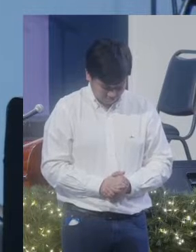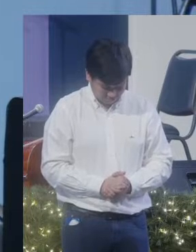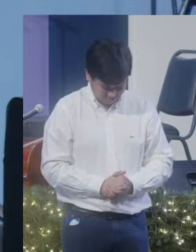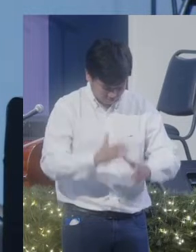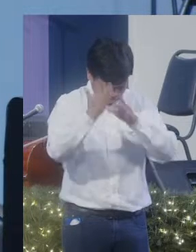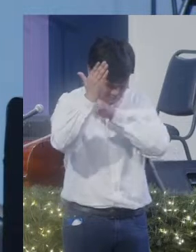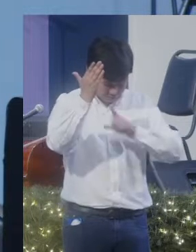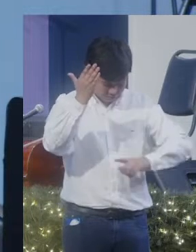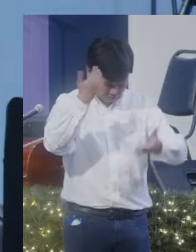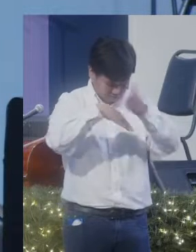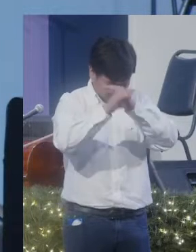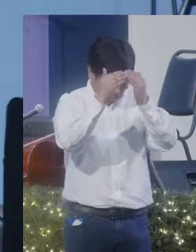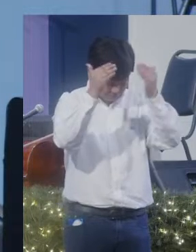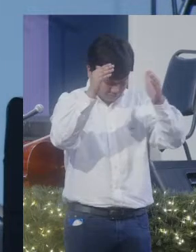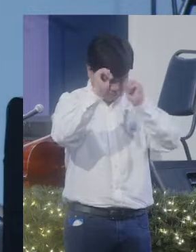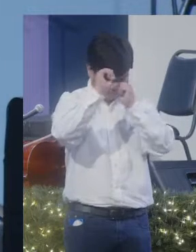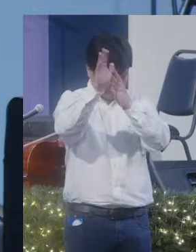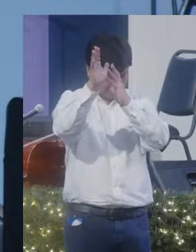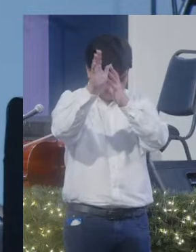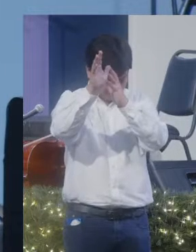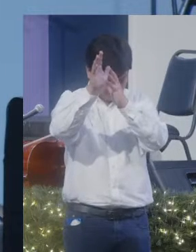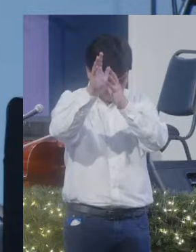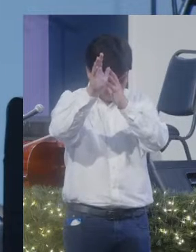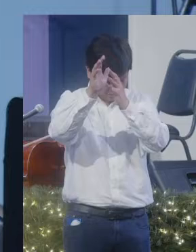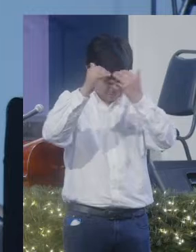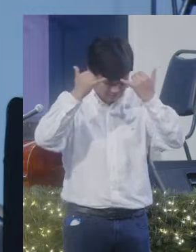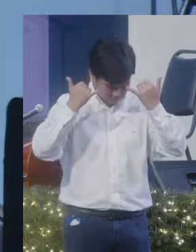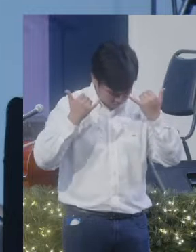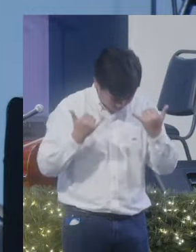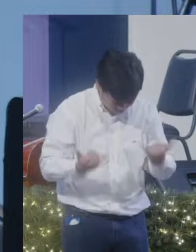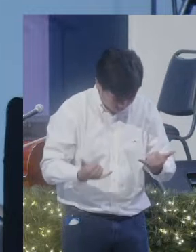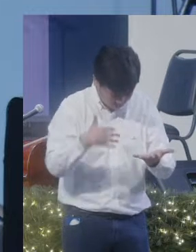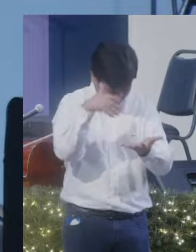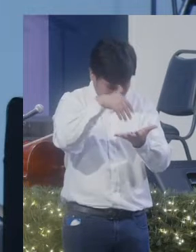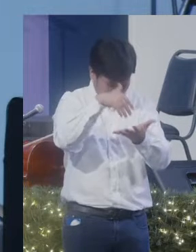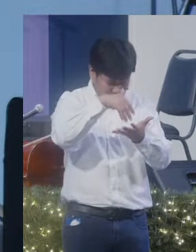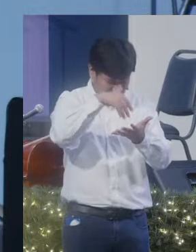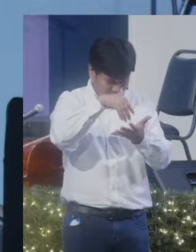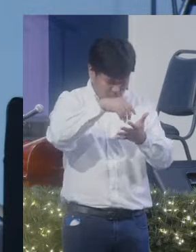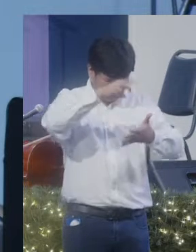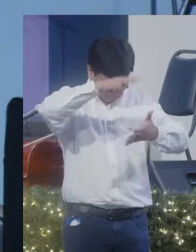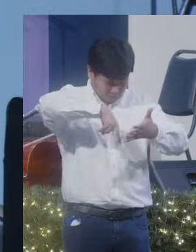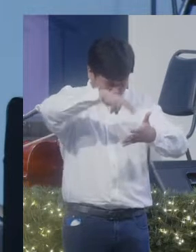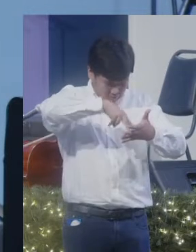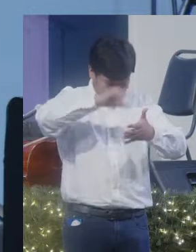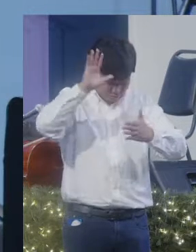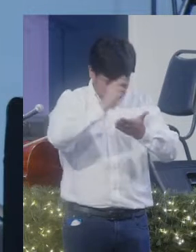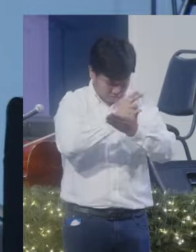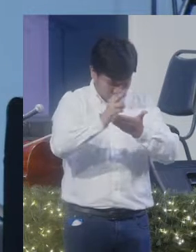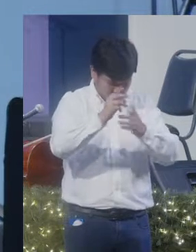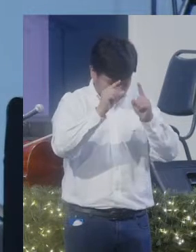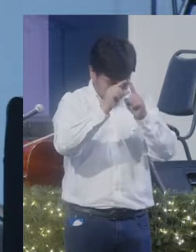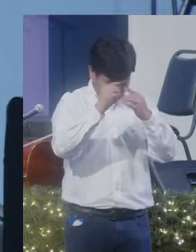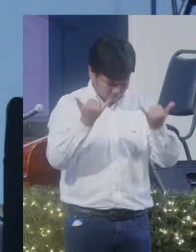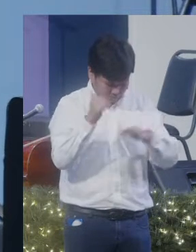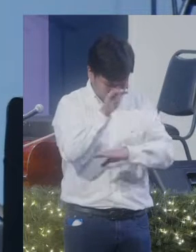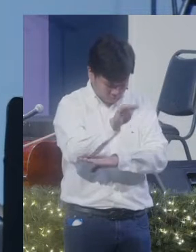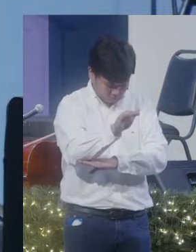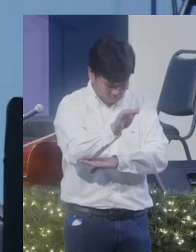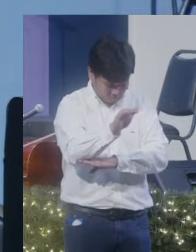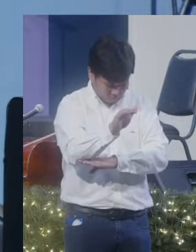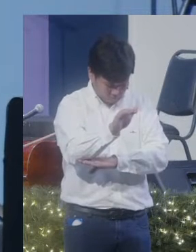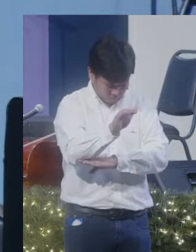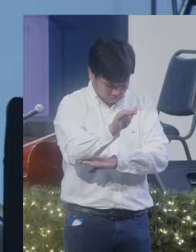Panginoong Diyos, sa amin pong pag-aaral at pagbasa ng inyong banal na salita sa hapong ito,